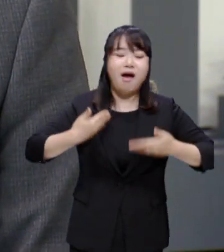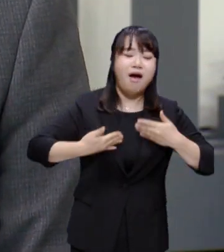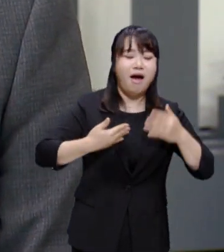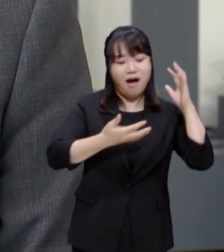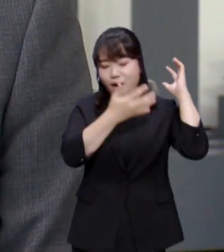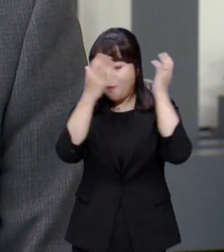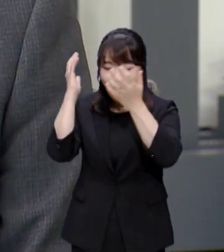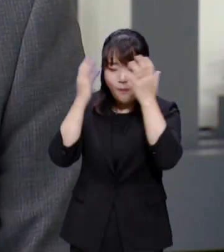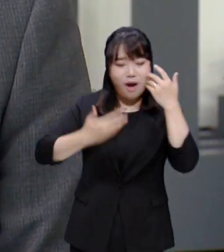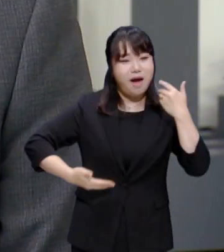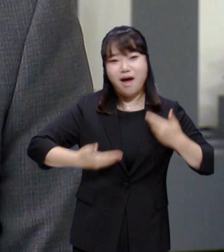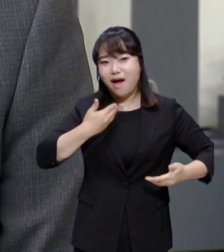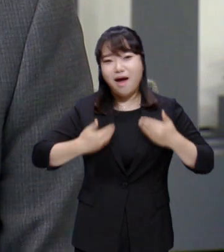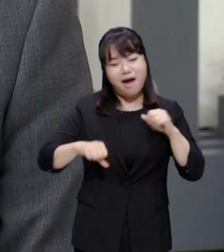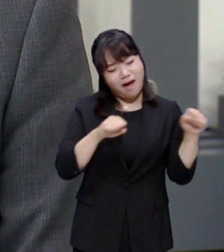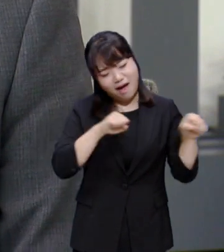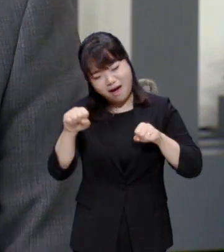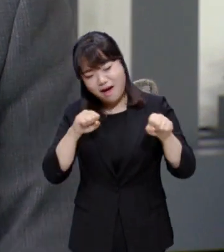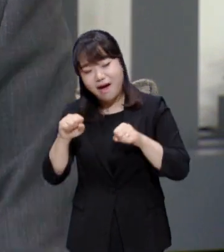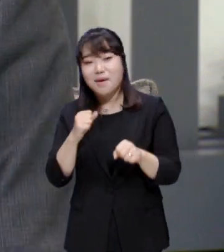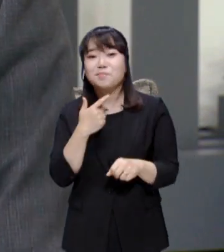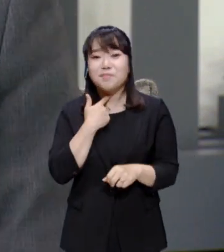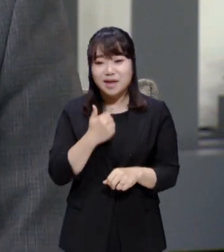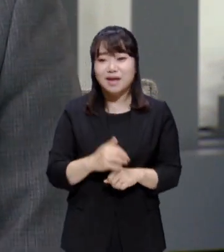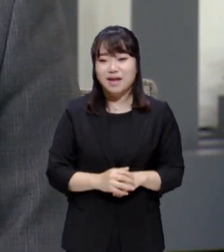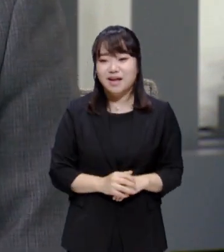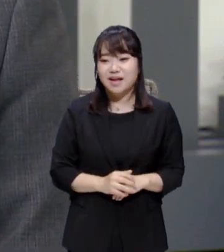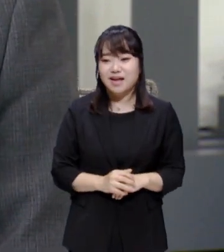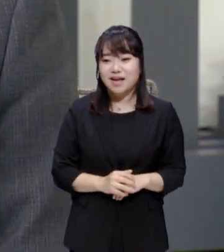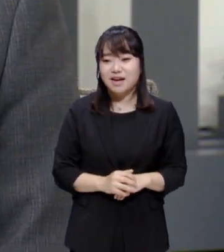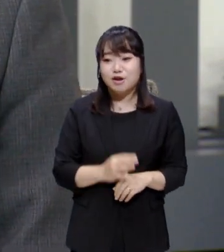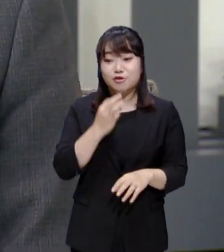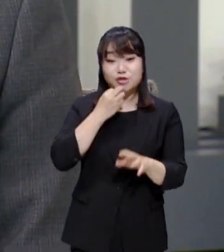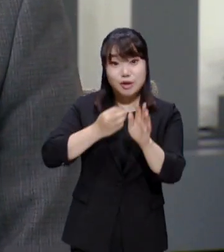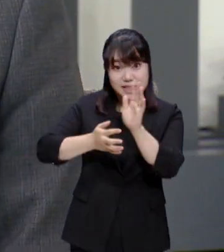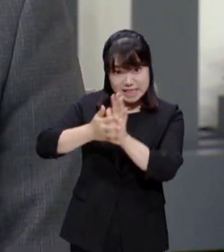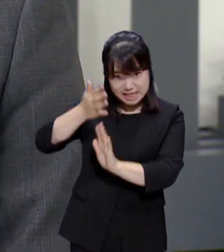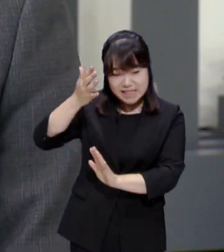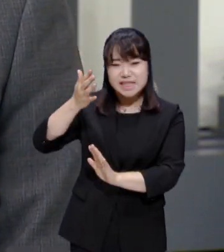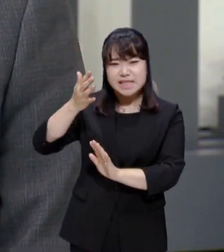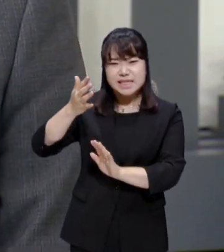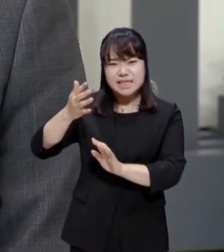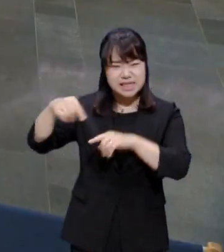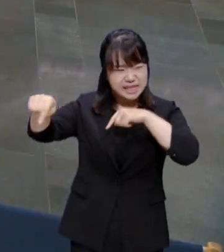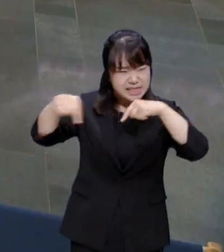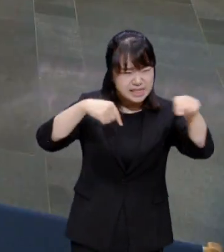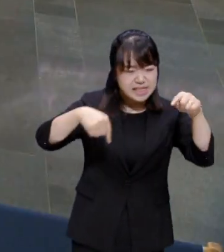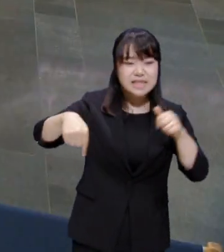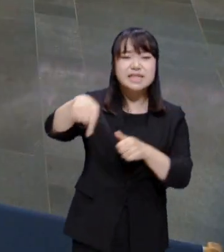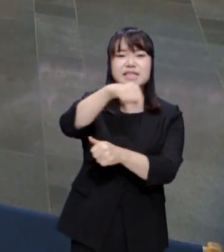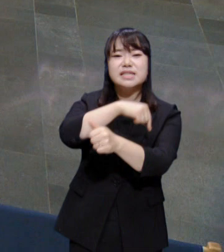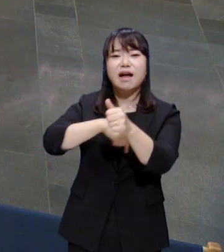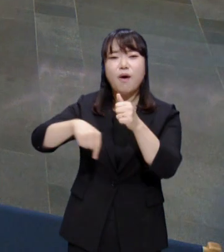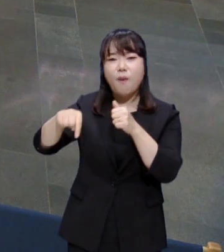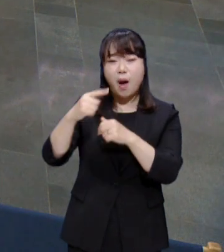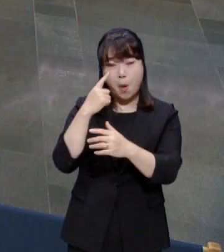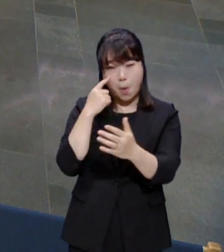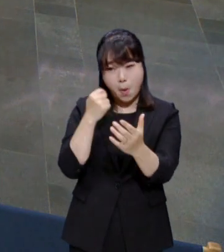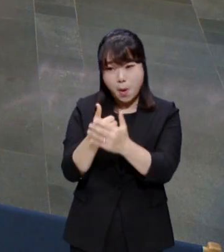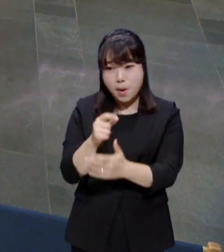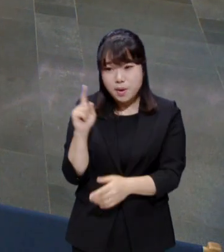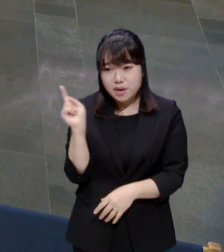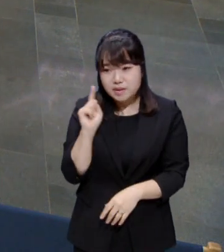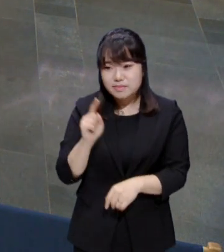정신없이 지금 왔던 것 같습니다. 이제 서울시 살림의 특성상 이